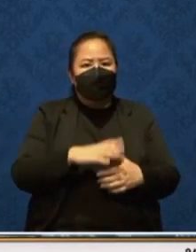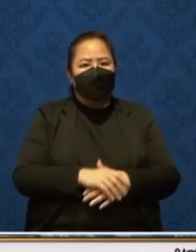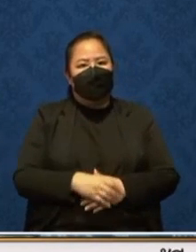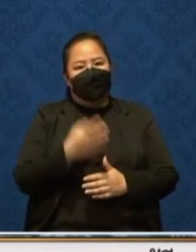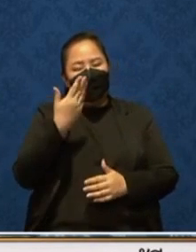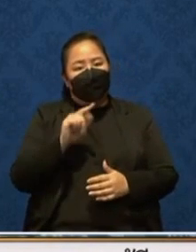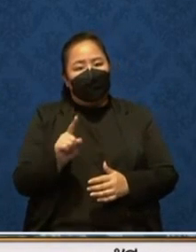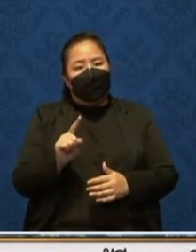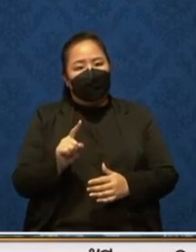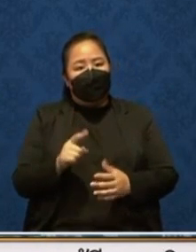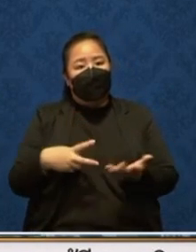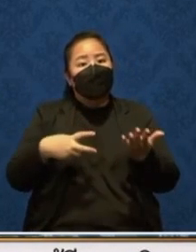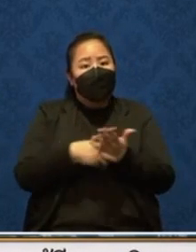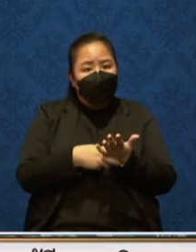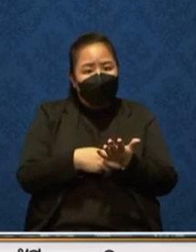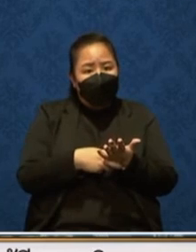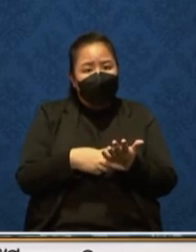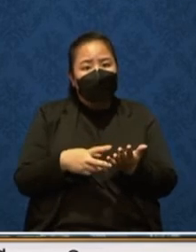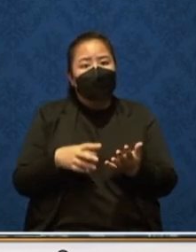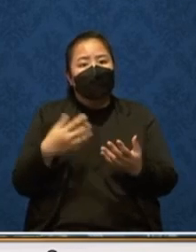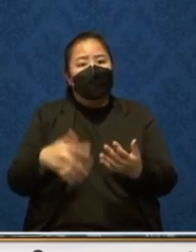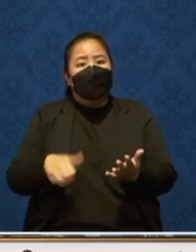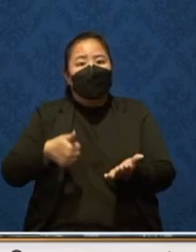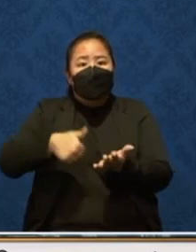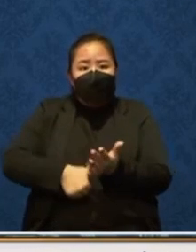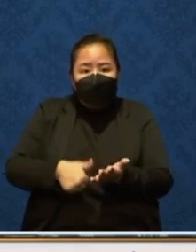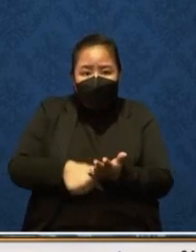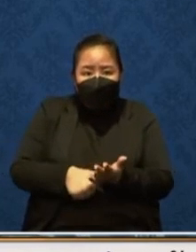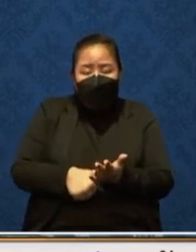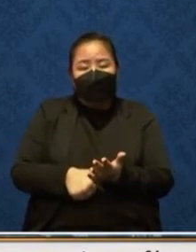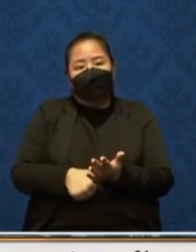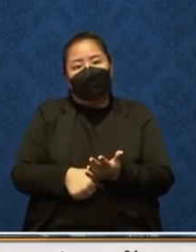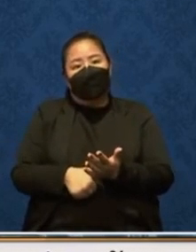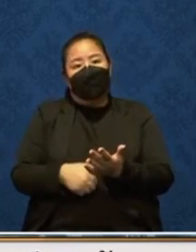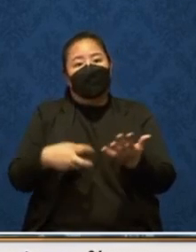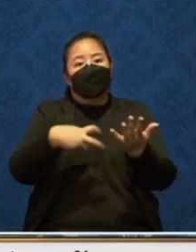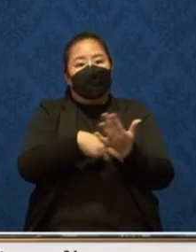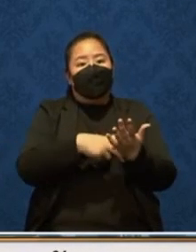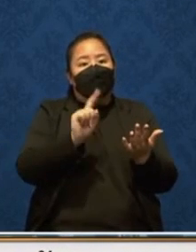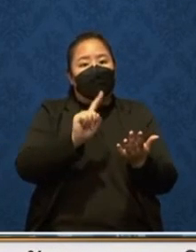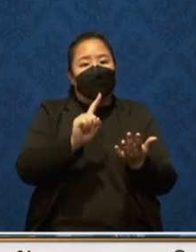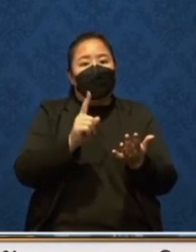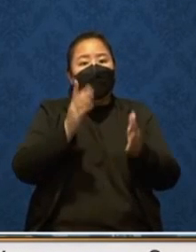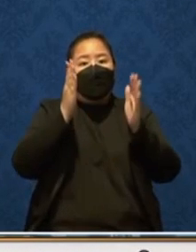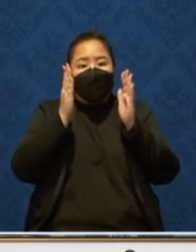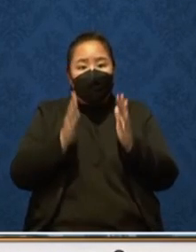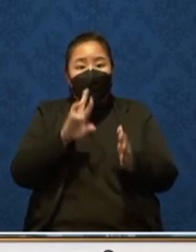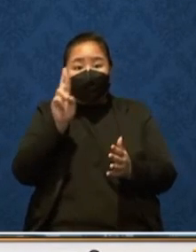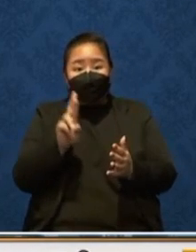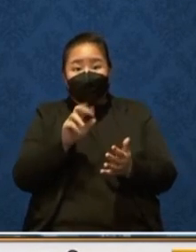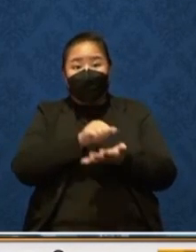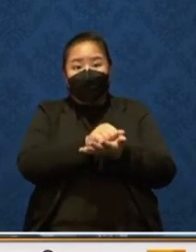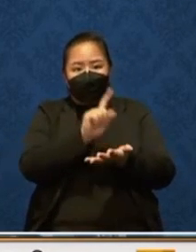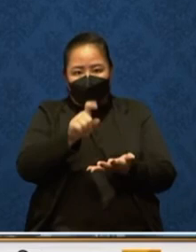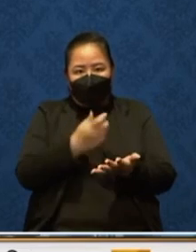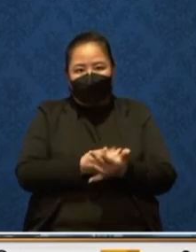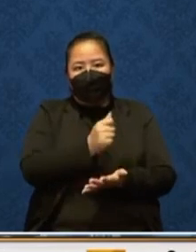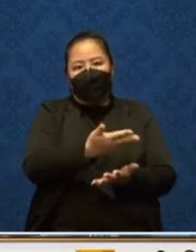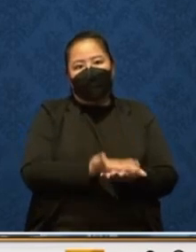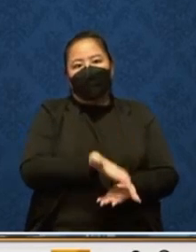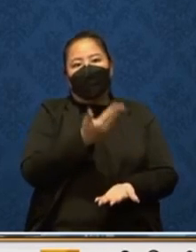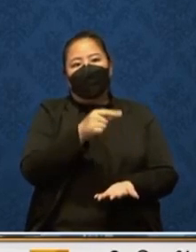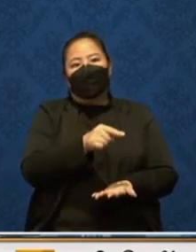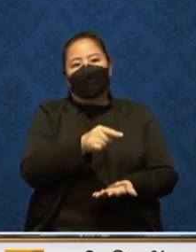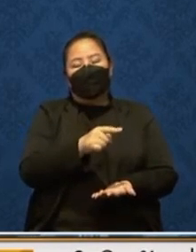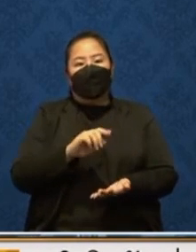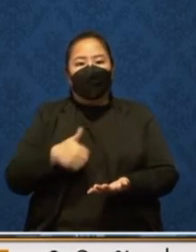หนึคือข้าตัว2 ก็คอพาสisteฮาตัวก็คือ ผู้ใช้ต้องจ่ายแ็ขึ้นเงิพาสิก็คือ ทุกคน